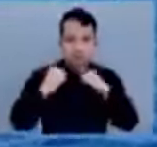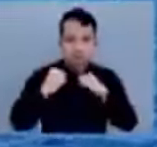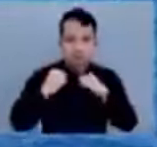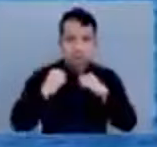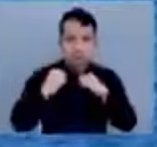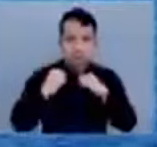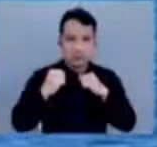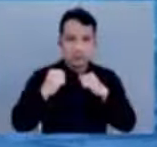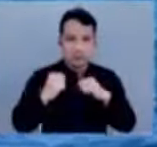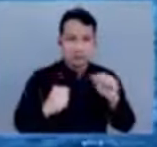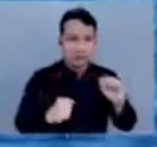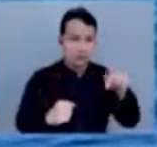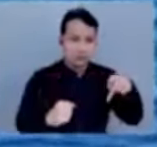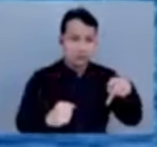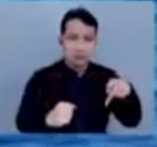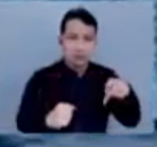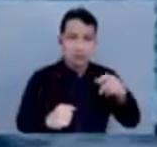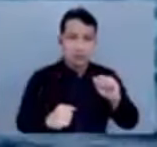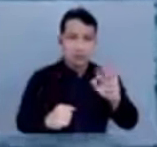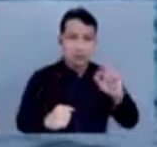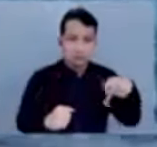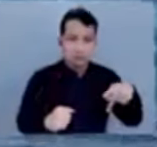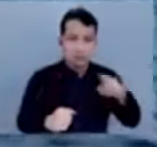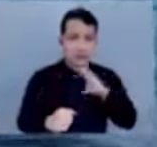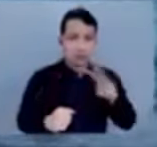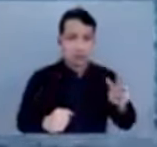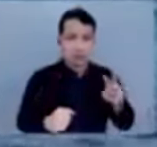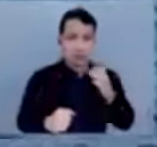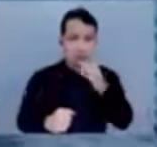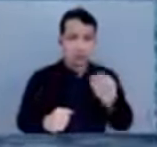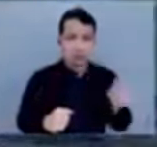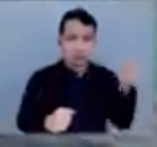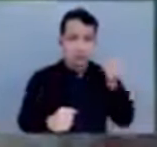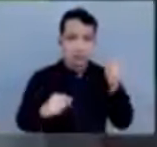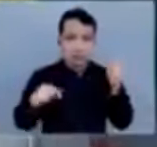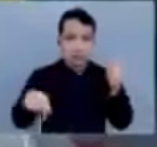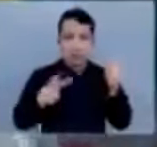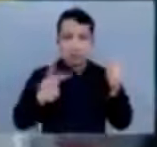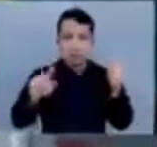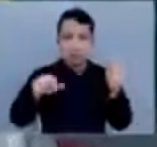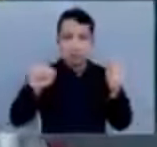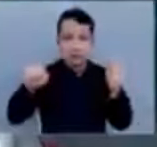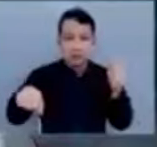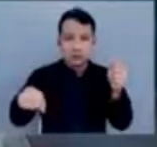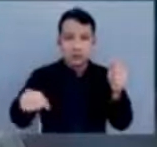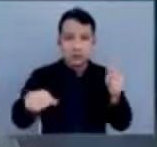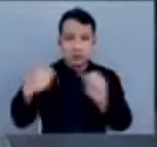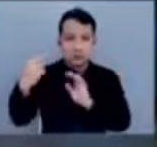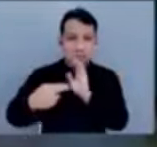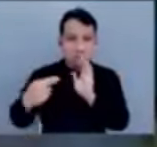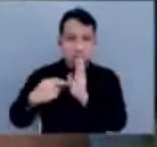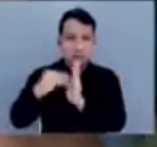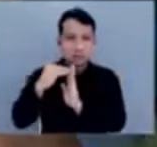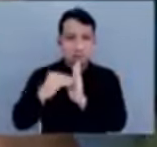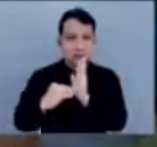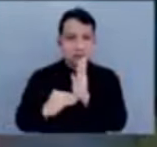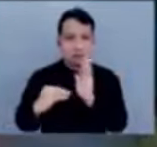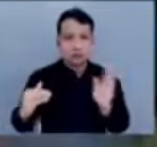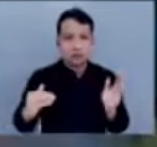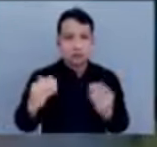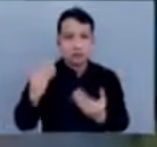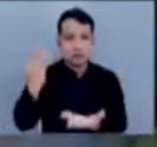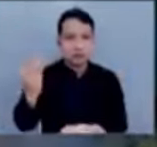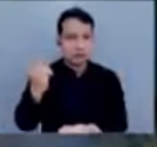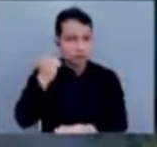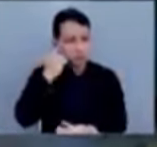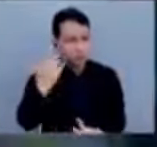ng AFP Western Command para humupa ang tensyon sa Ayungin Shoal. Na-record daw nila ang detalye ng pag-uusap na yan, pero